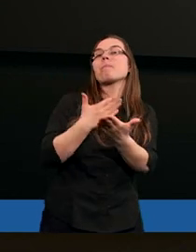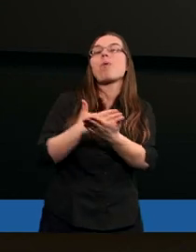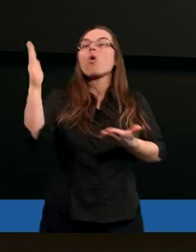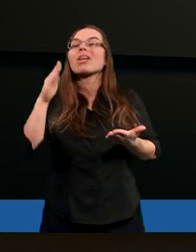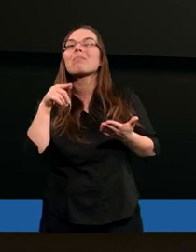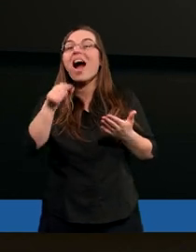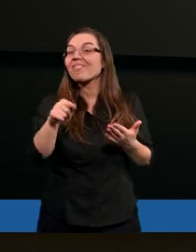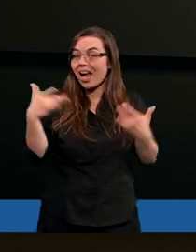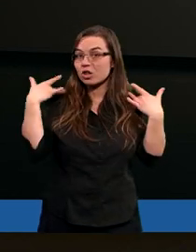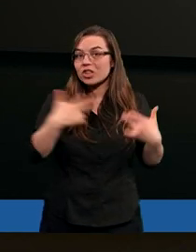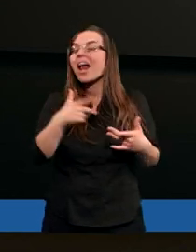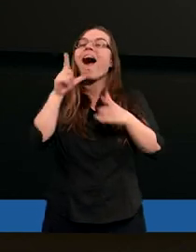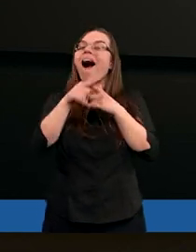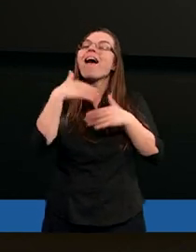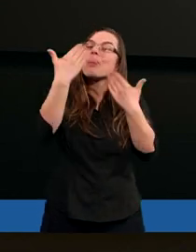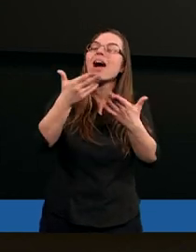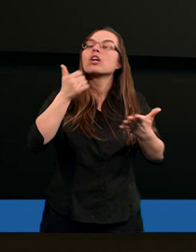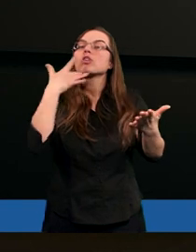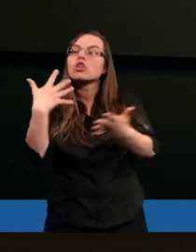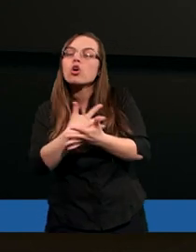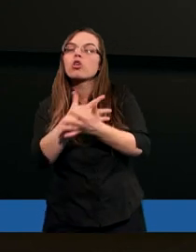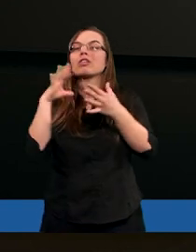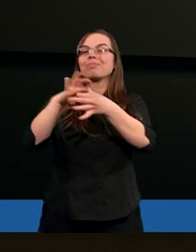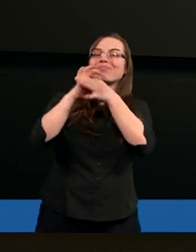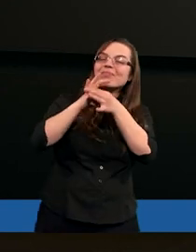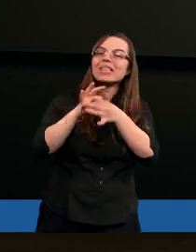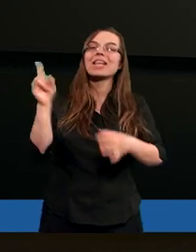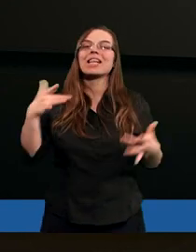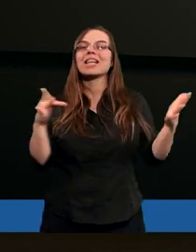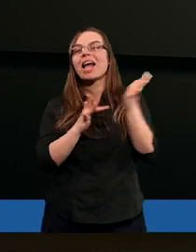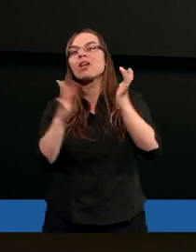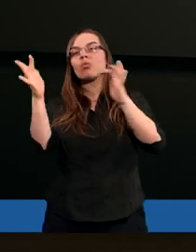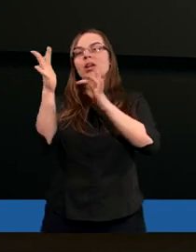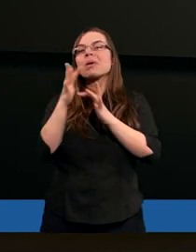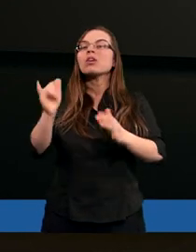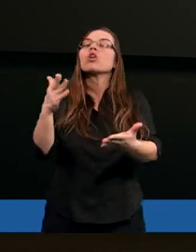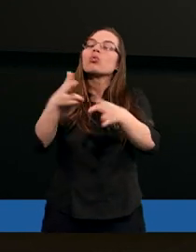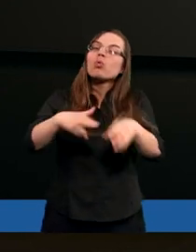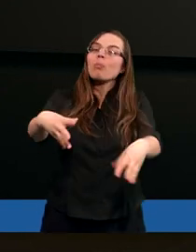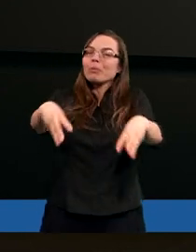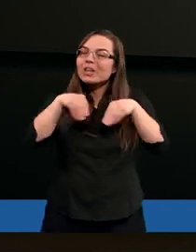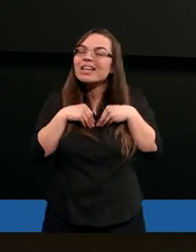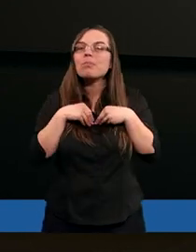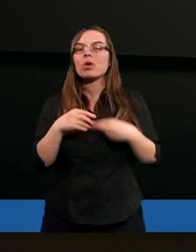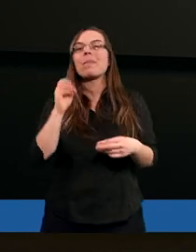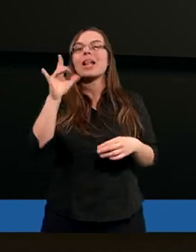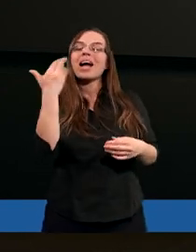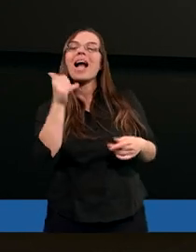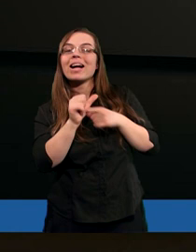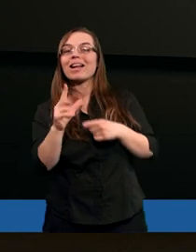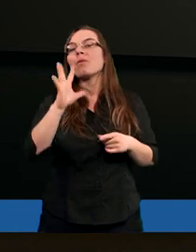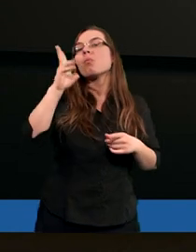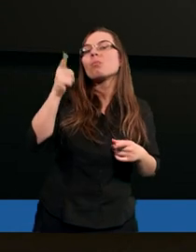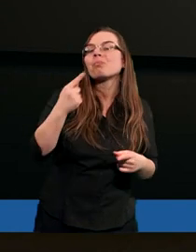krew Jezusa Chrystusa, ale ta krew Jezusa Chrystusa, którą przyjmujemy, tak jak jest pięknie